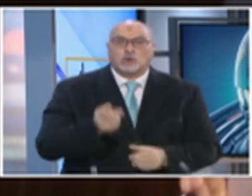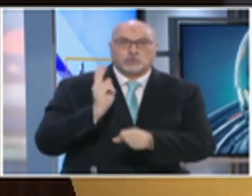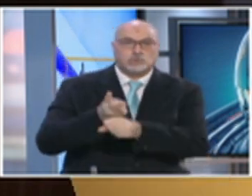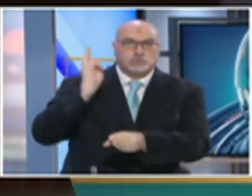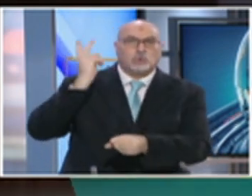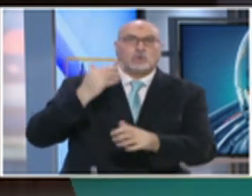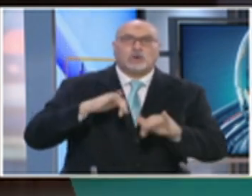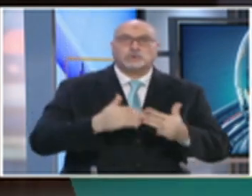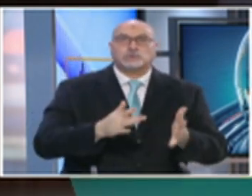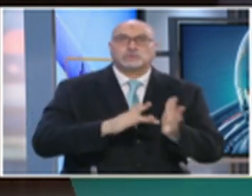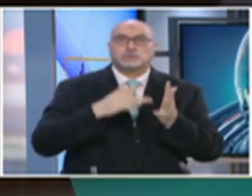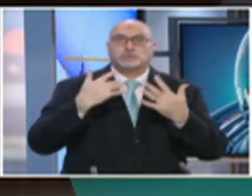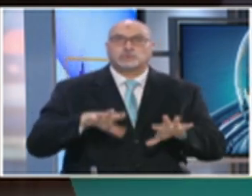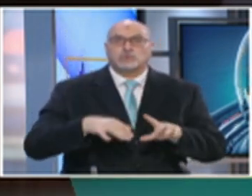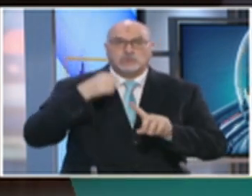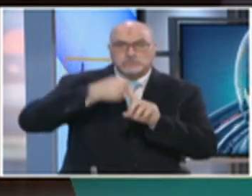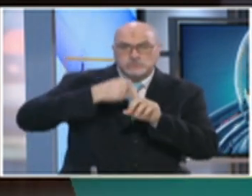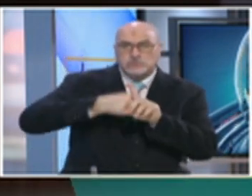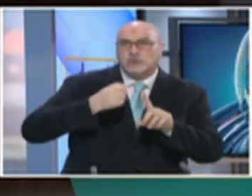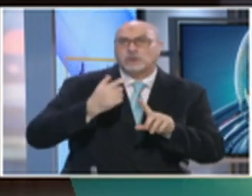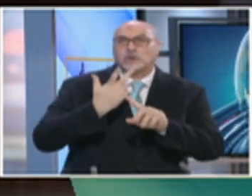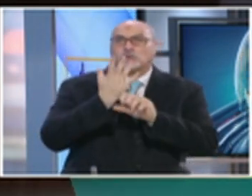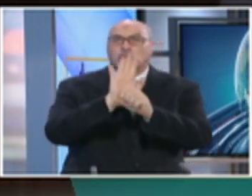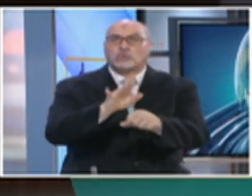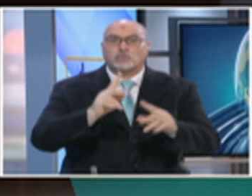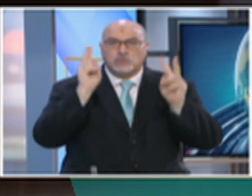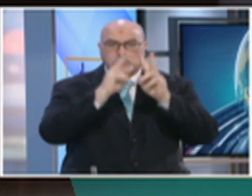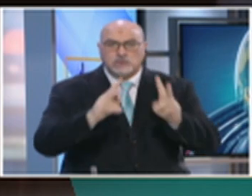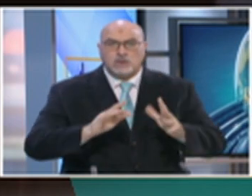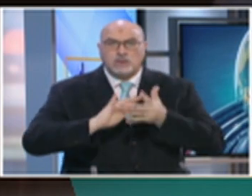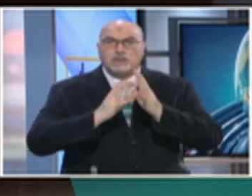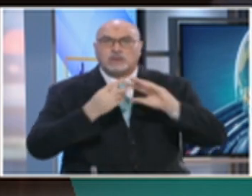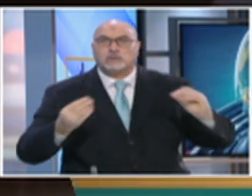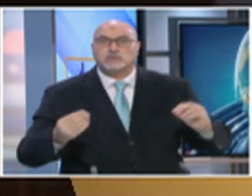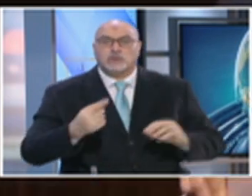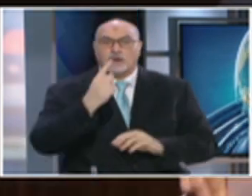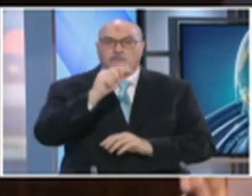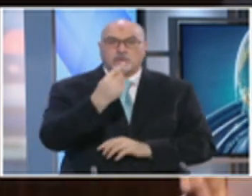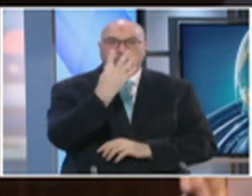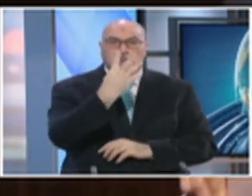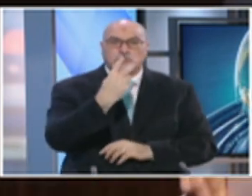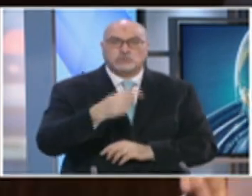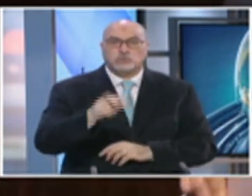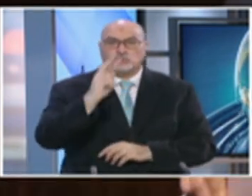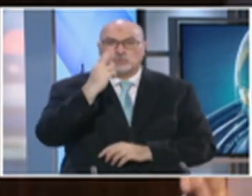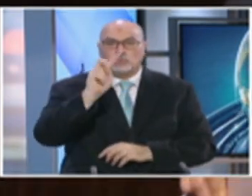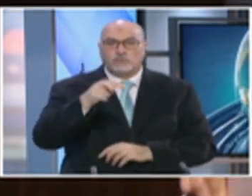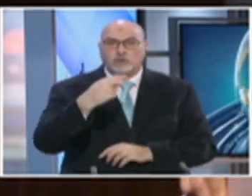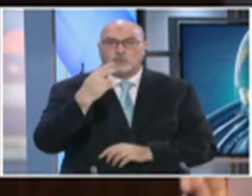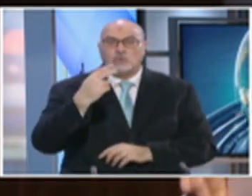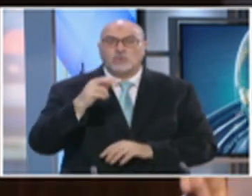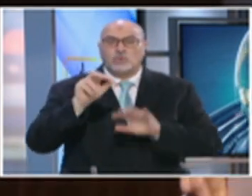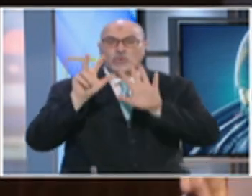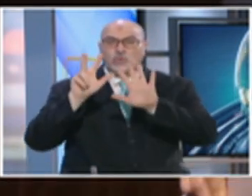قامت الجزائر بمضاعفة عرض النطاق الدولي للإنترنت للمرور من 1.4 إلى 2.8 تيرابايت